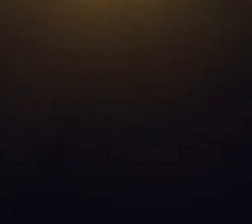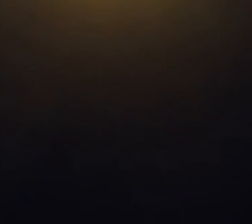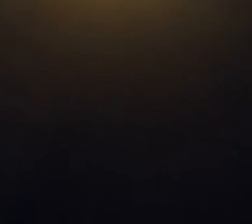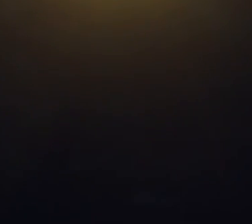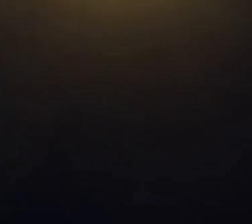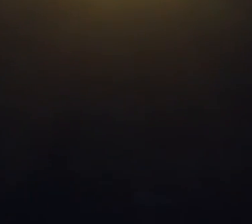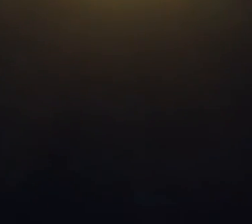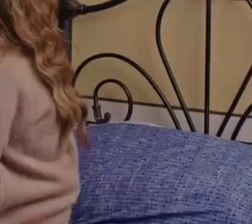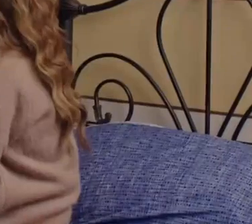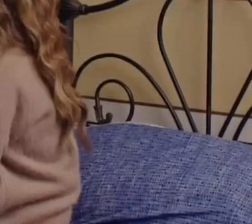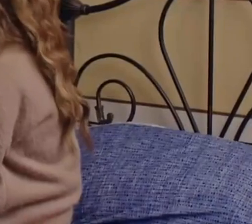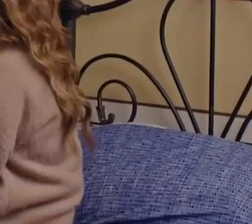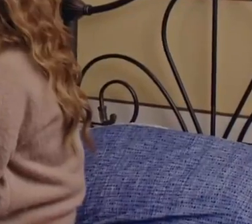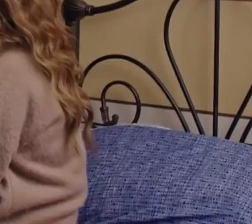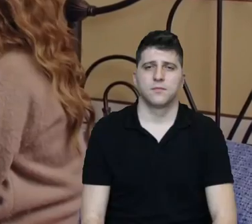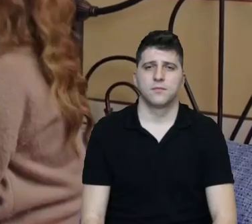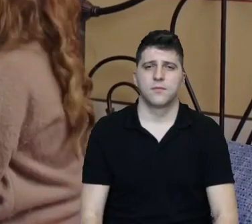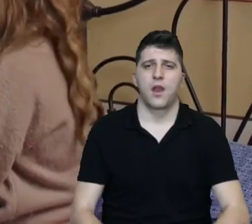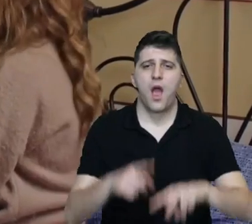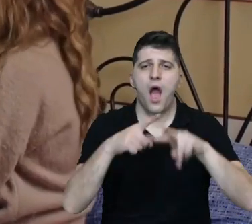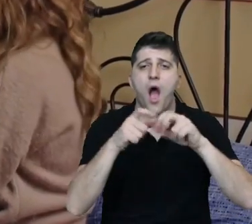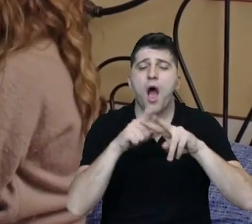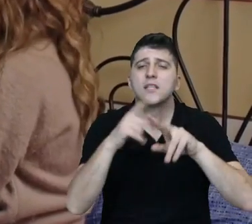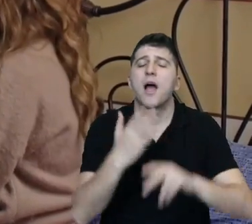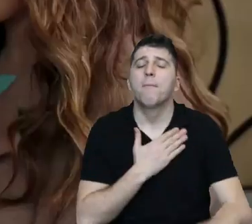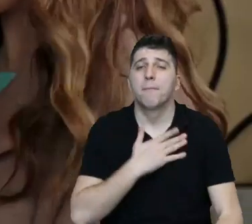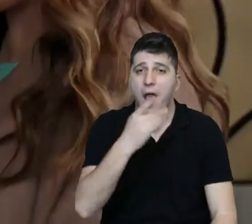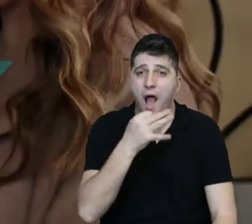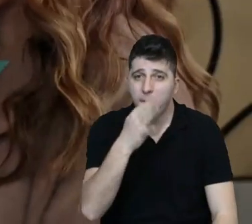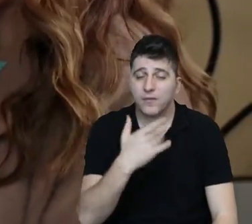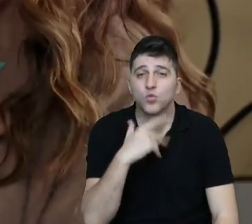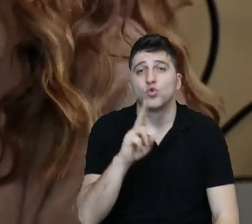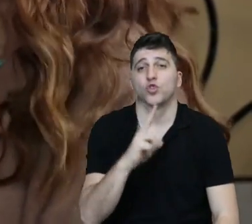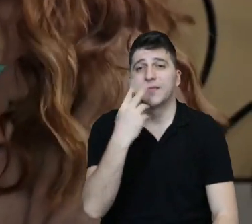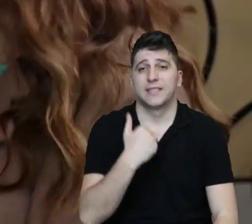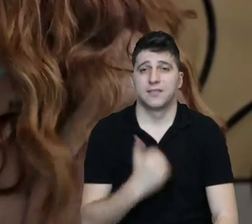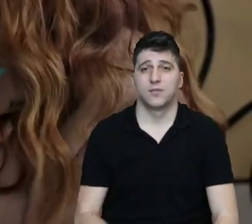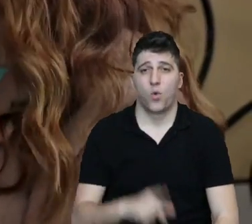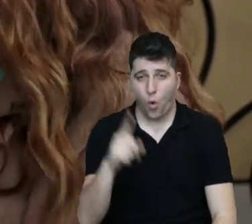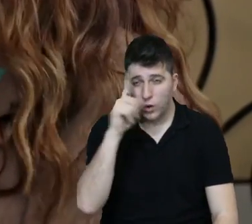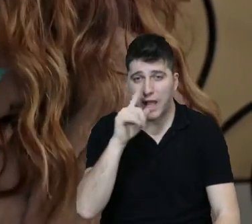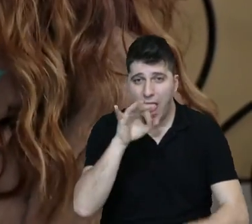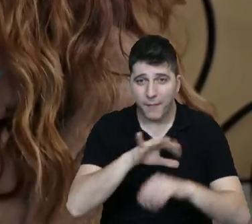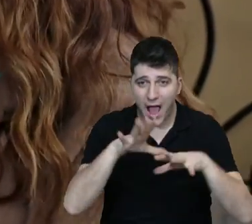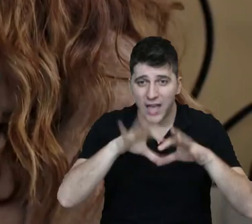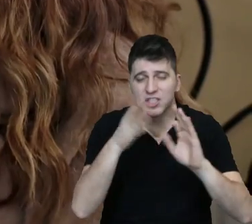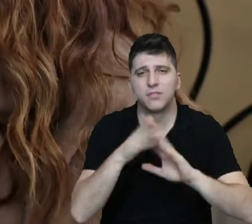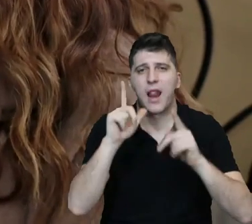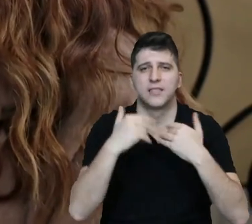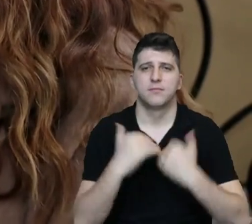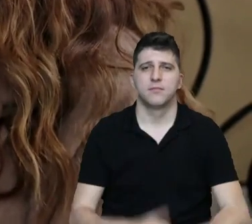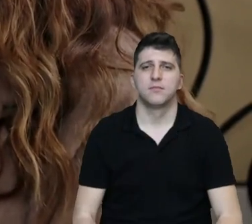Güneş dağların üzerinde yükseliyor. Ardam, sana bir haberimiz var ama sürpriz. O yüzden hemen hazırlanıp çıkmamız